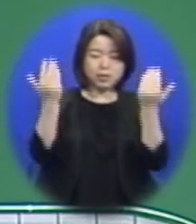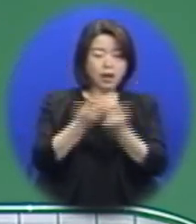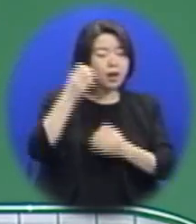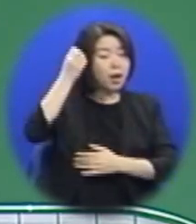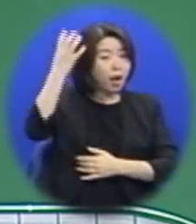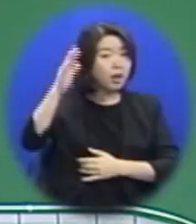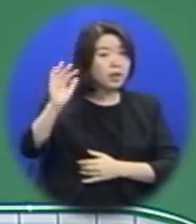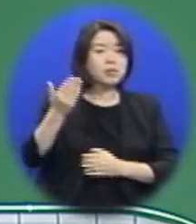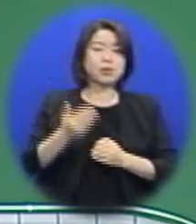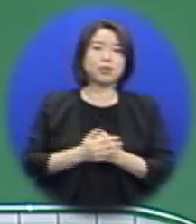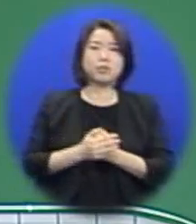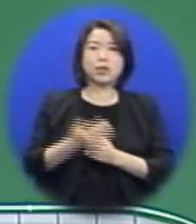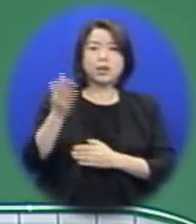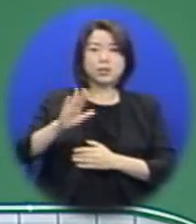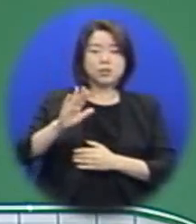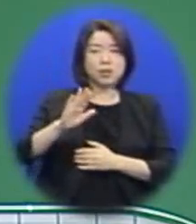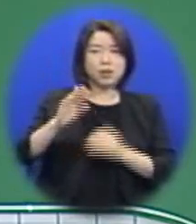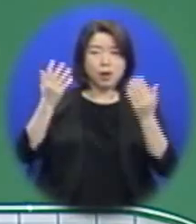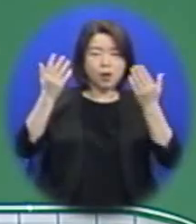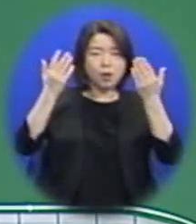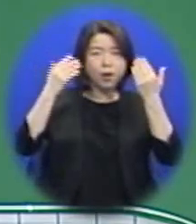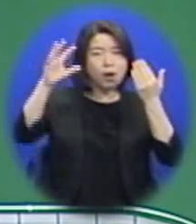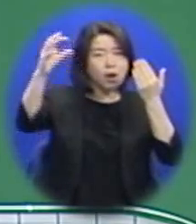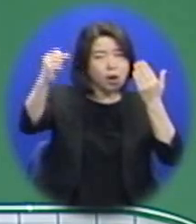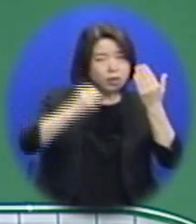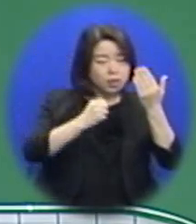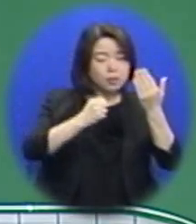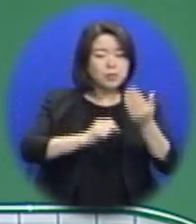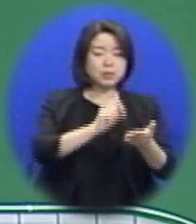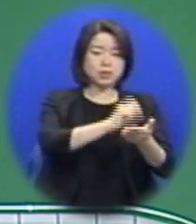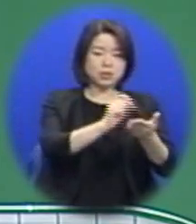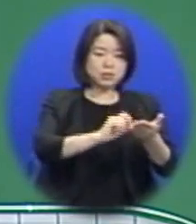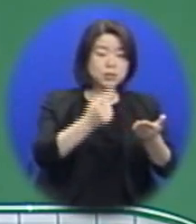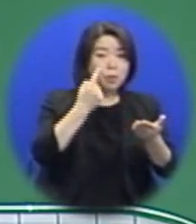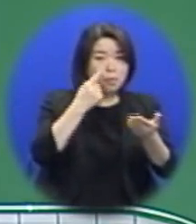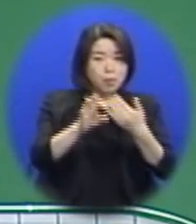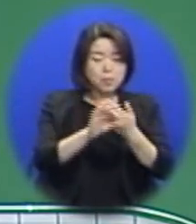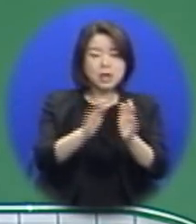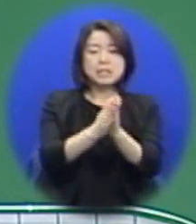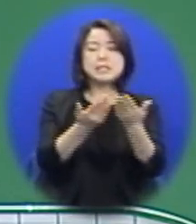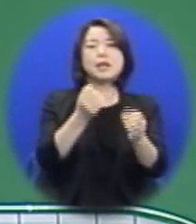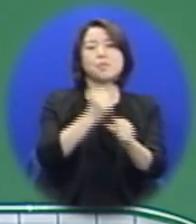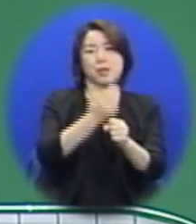버립니다. 그런데 그걸 붙잡고 써보면 책도 한 권 나옵니다.